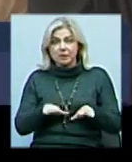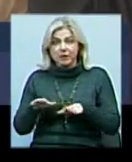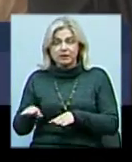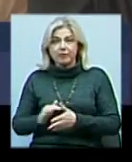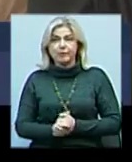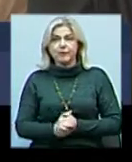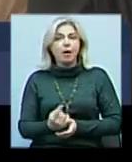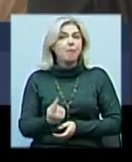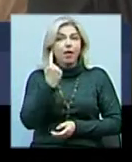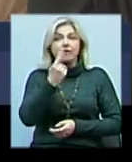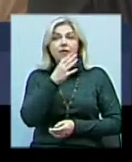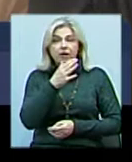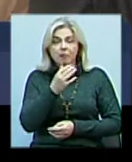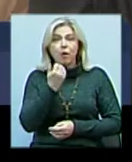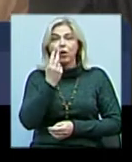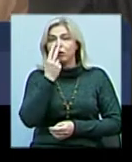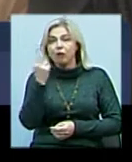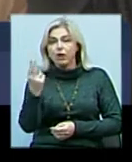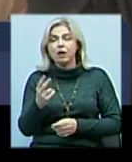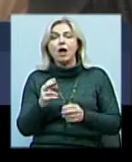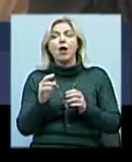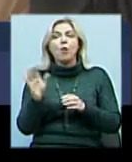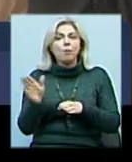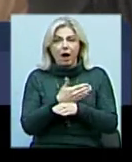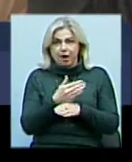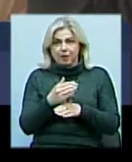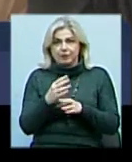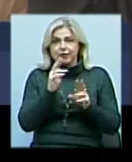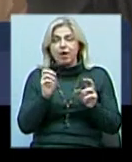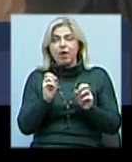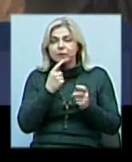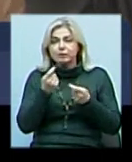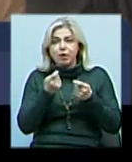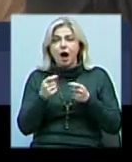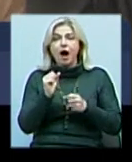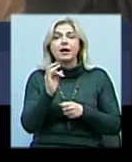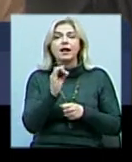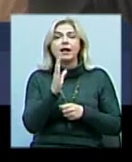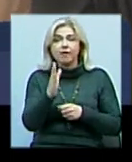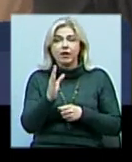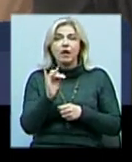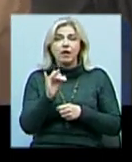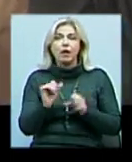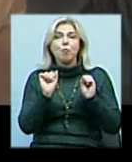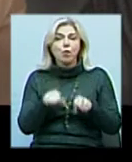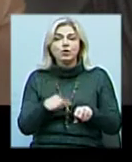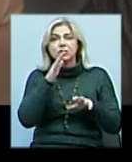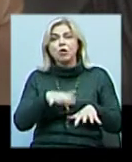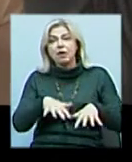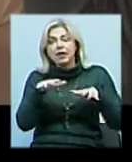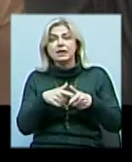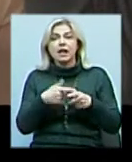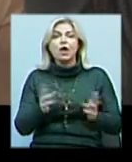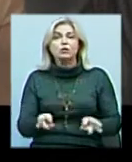Ми в перші ж хвилини, коли це побачили, убезпечили архів насамперед. Незрозуміло було, чи то його може залити, чи то він